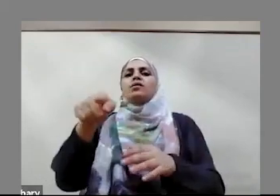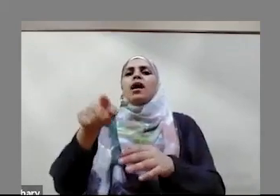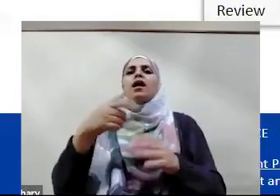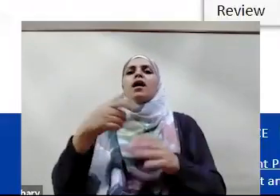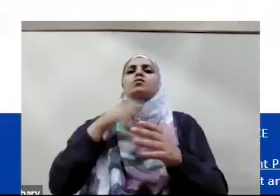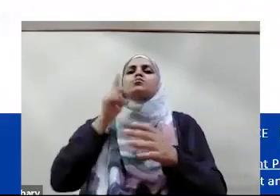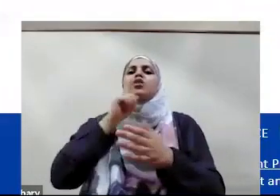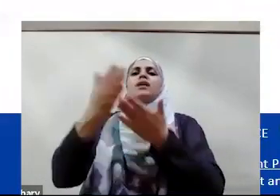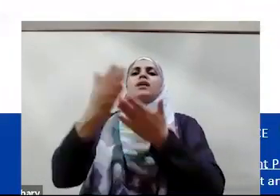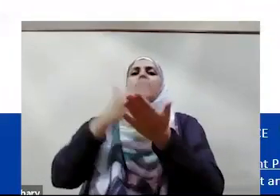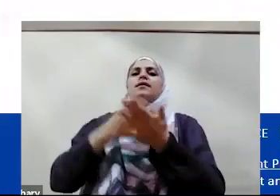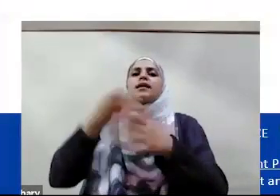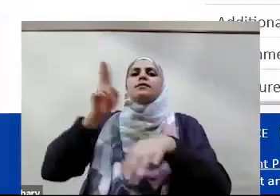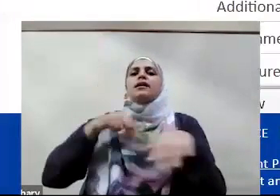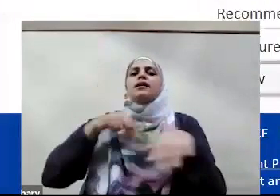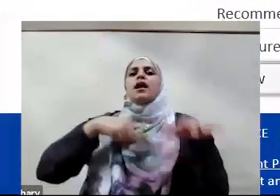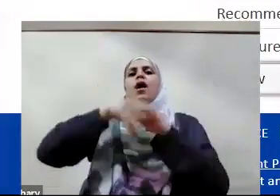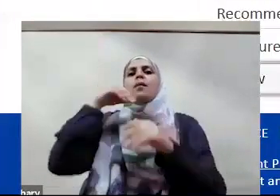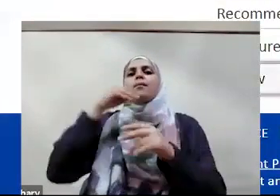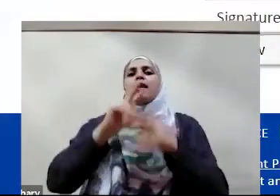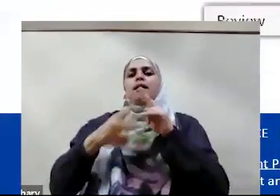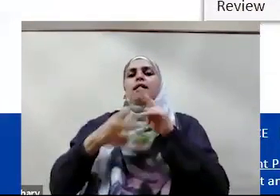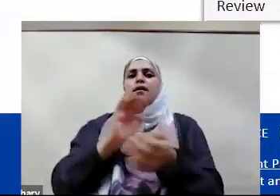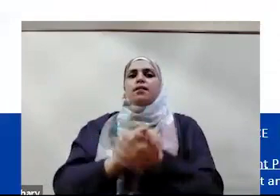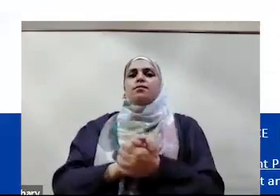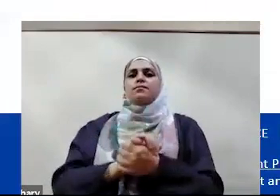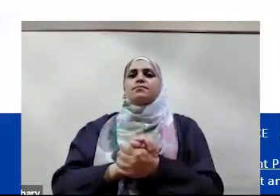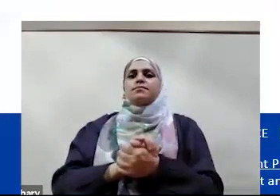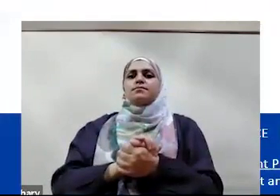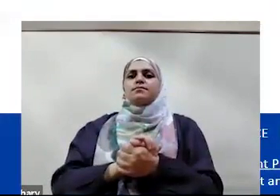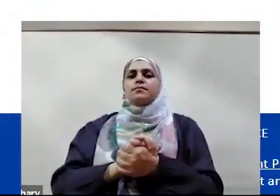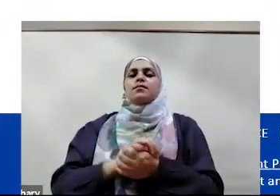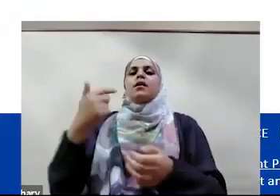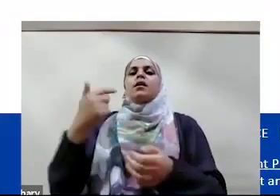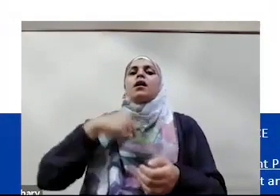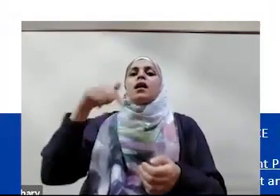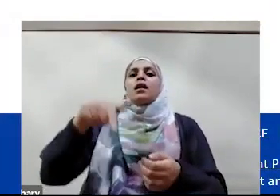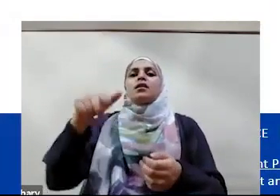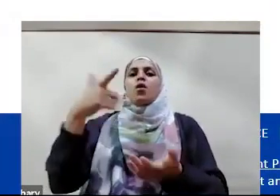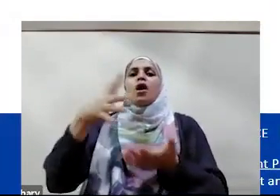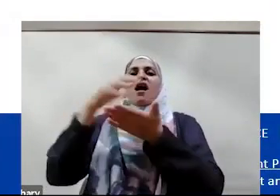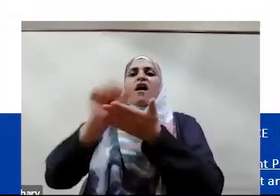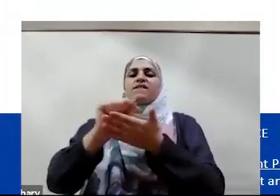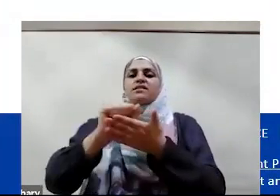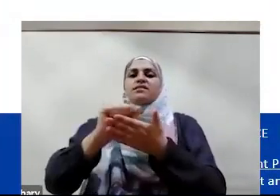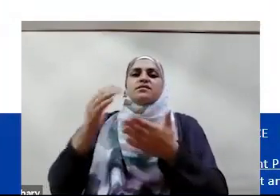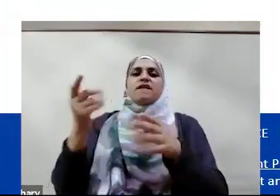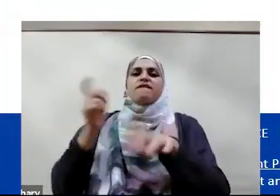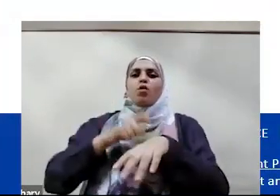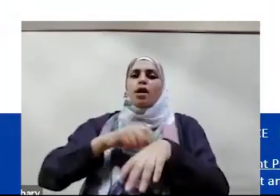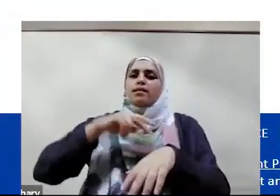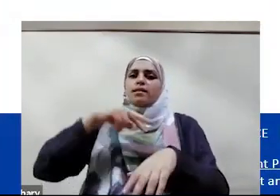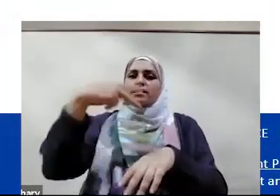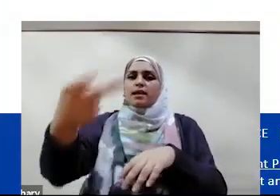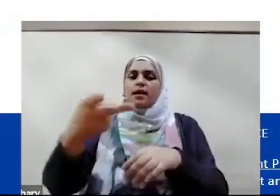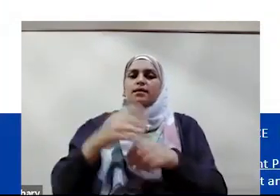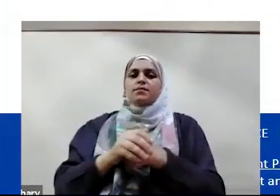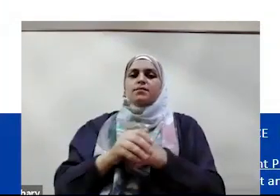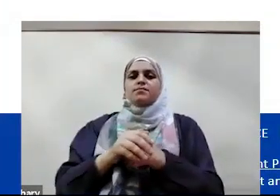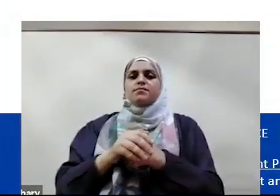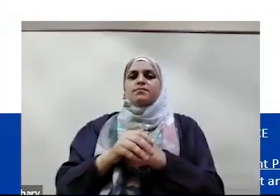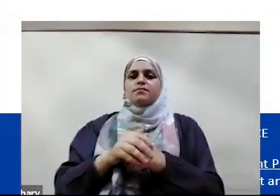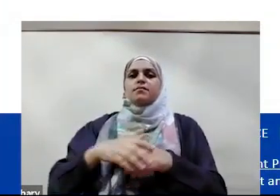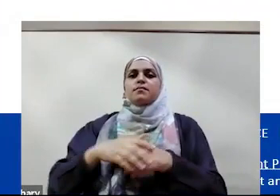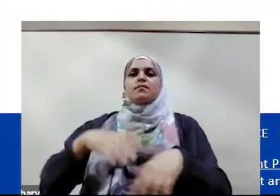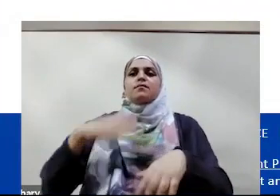فيه ولا اعمل اي حاجه خالص. هنا هيقول لي save for later، هيقول لي ان انا اقدر اسيبه وارجع له وقت تاني لان